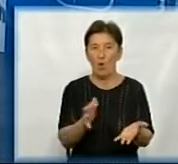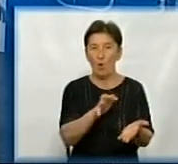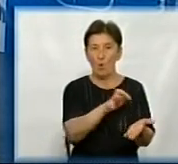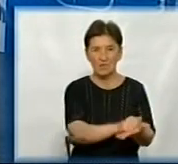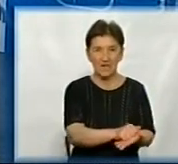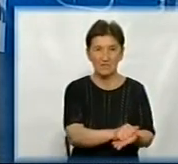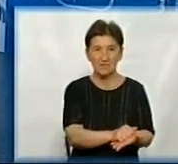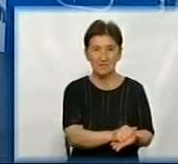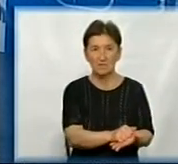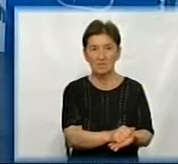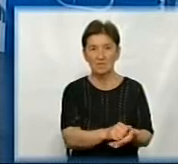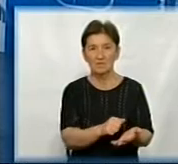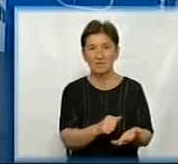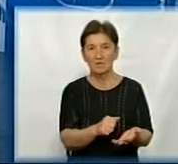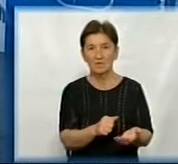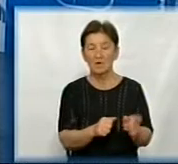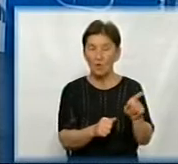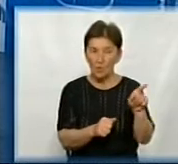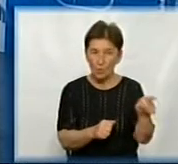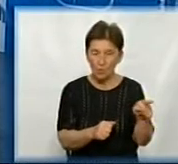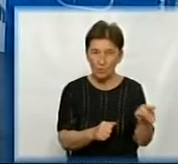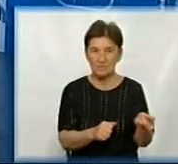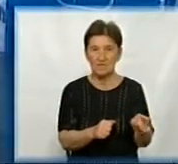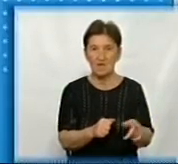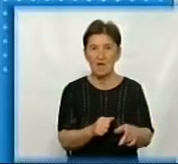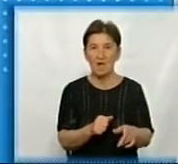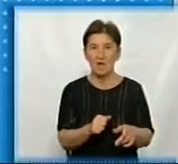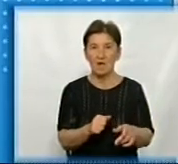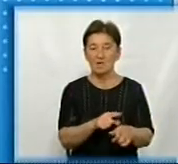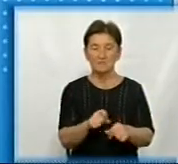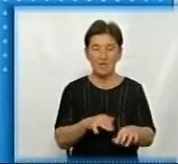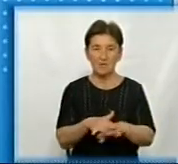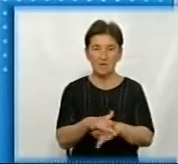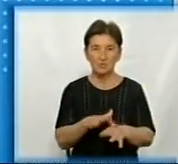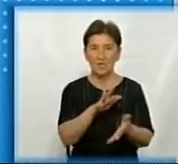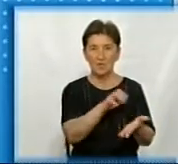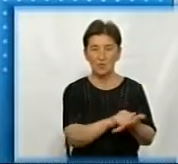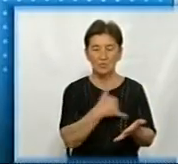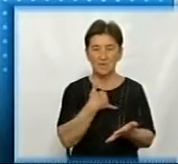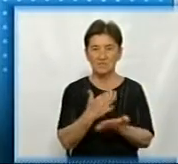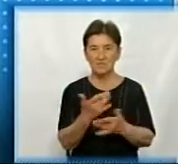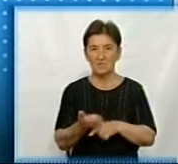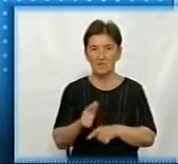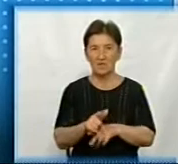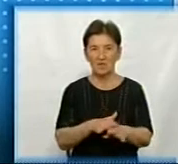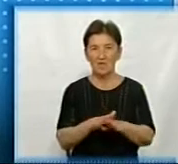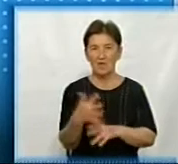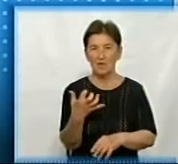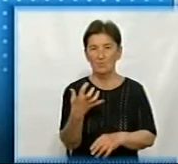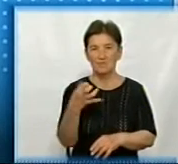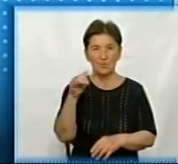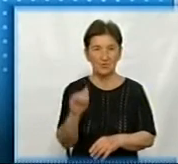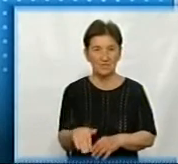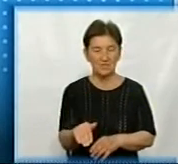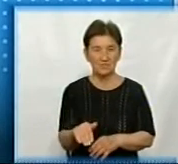Так. За рахунок оренди? Ну, ось. Так, це за рахунок оренди, так. Скільки? У нас є перевиповнення плану, це 500 тисяч, у нас